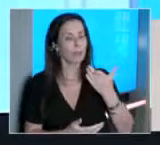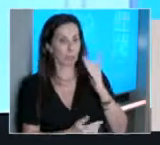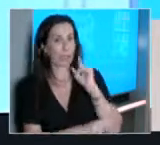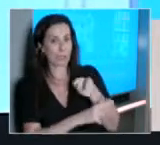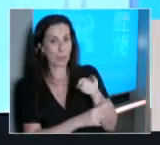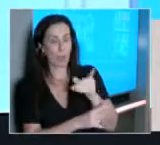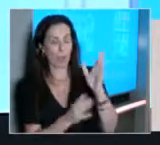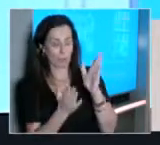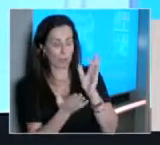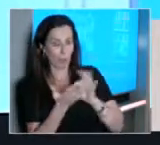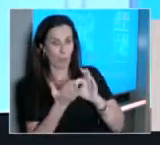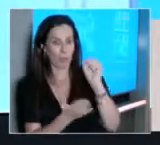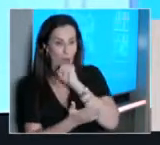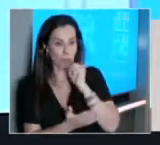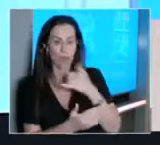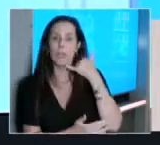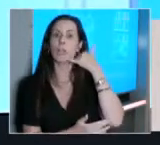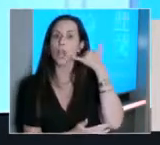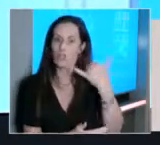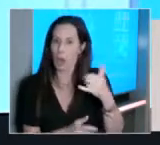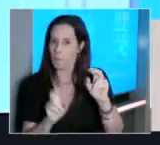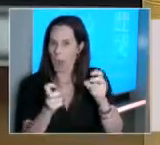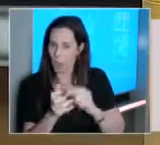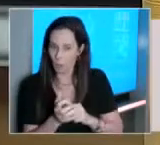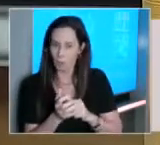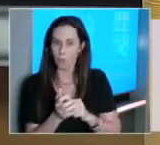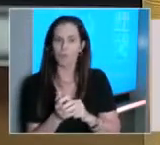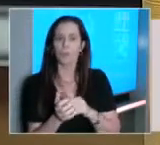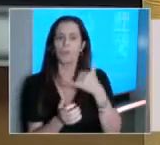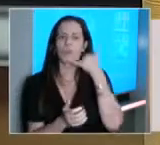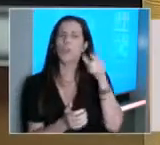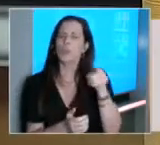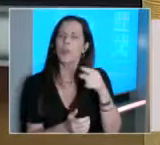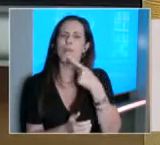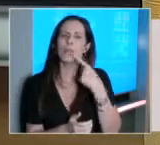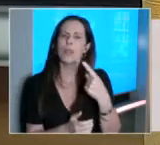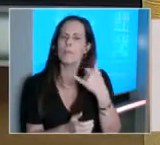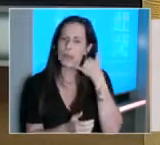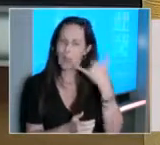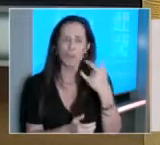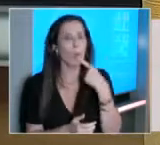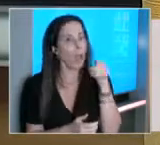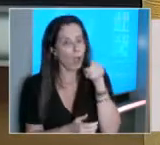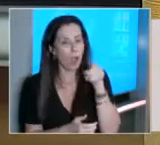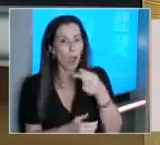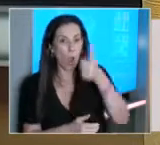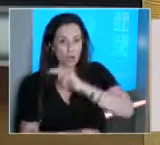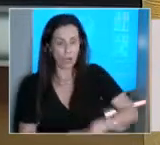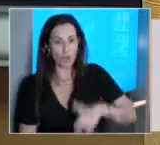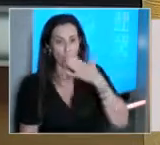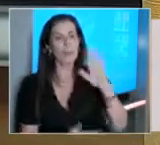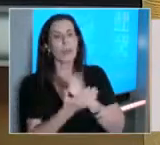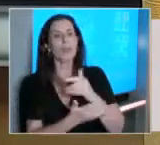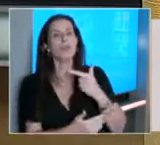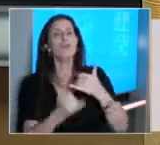הזמנה לכתוב את ירושלים של זהב, היא מקבלת טלפון מכל ישראל, מגיל אלדמה, ושיחת הטלפון הזאת אומרת לה, טדי קול, לקרוא שיריית ירושלים,